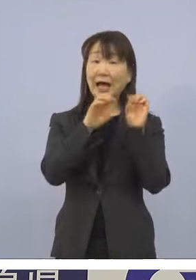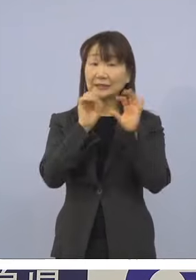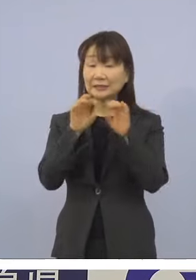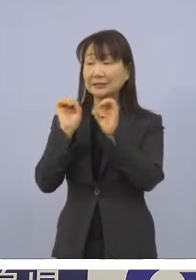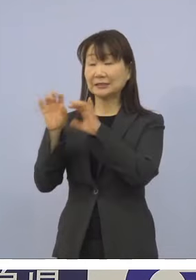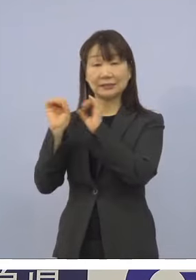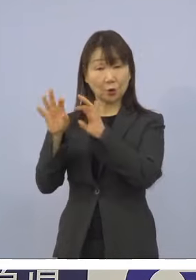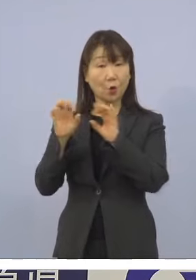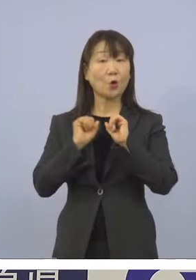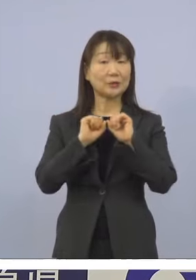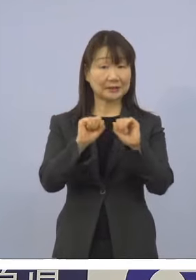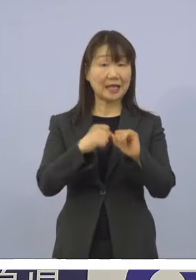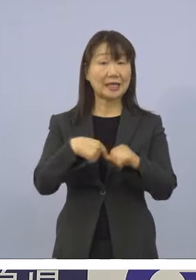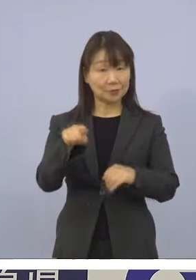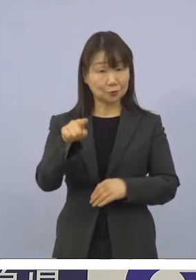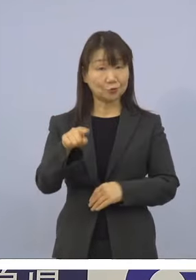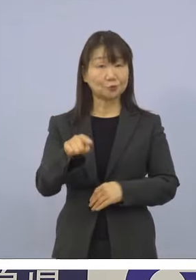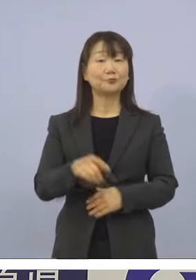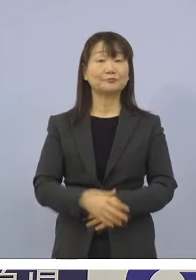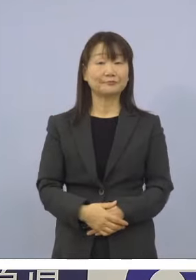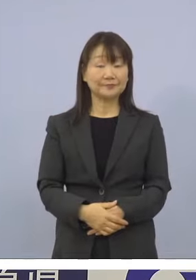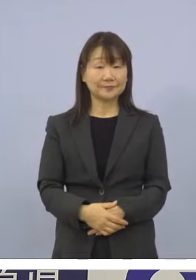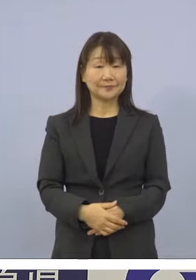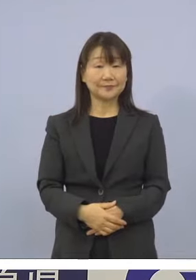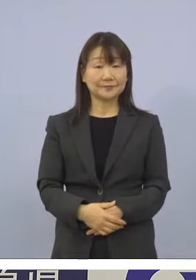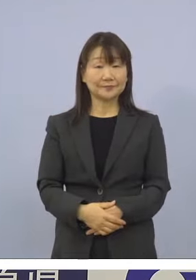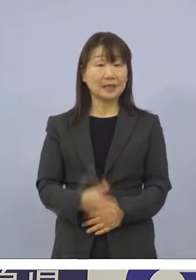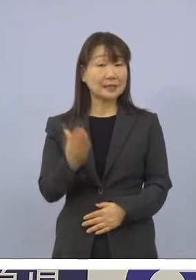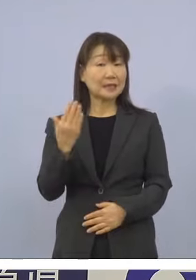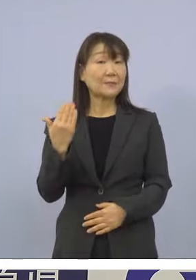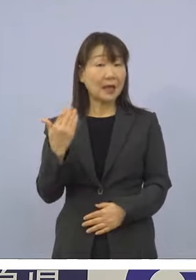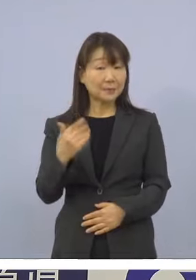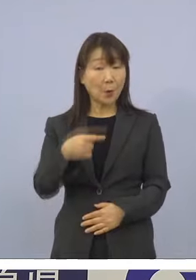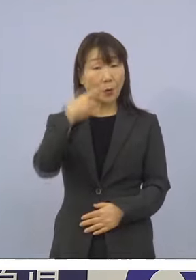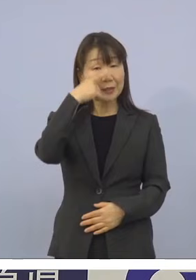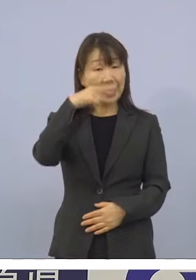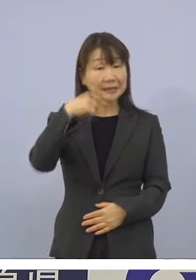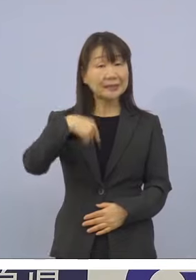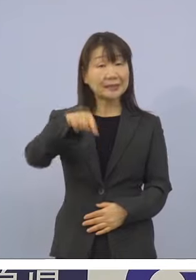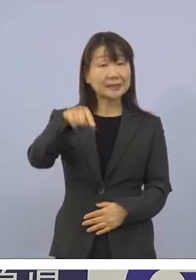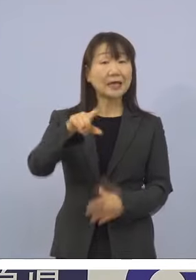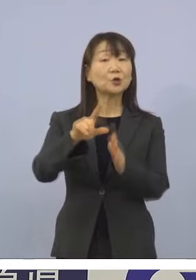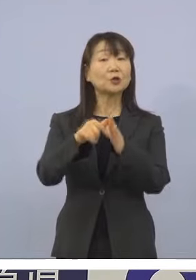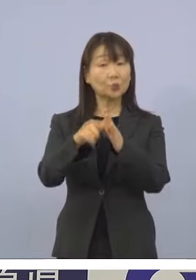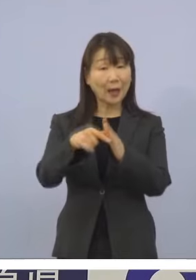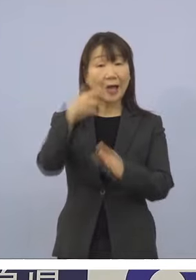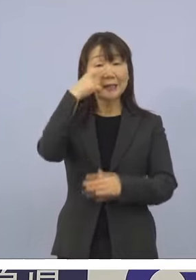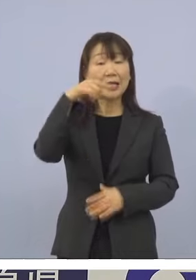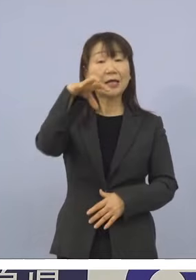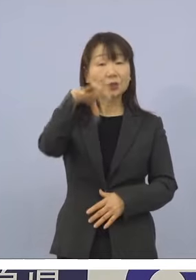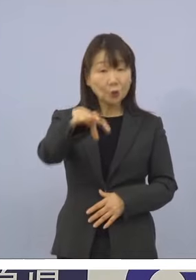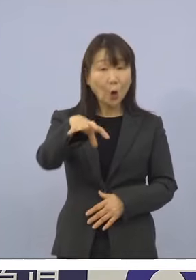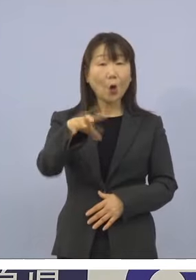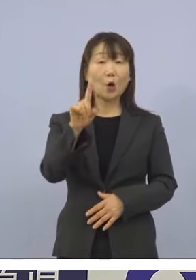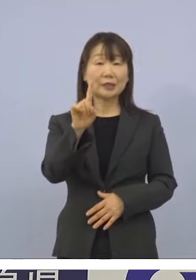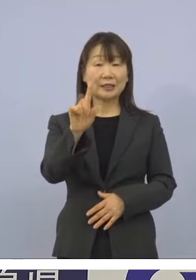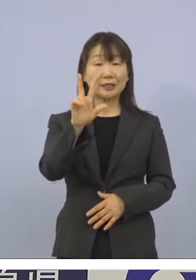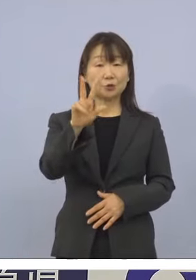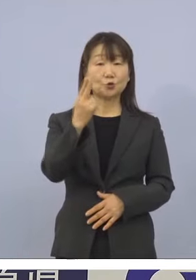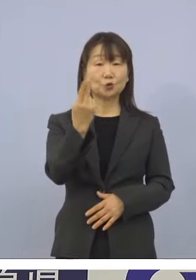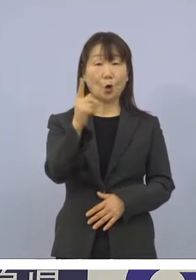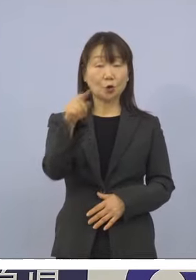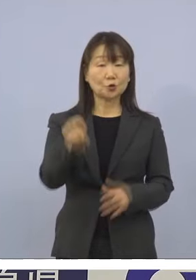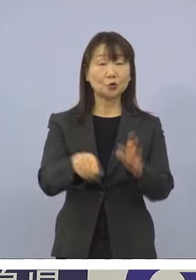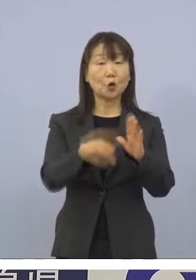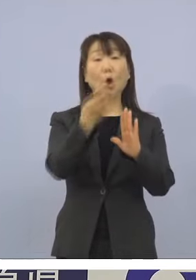をしていくということ、先般もタイに行った時には、まあ、タイの大きなあのヒルトンホテルを